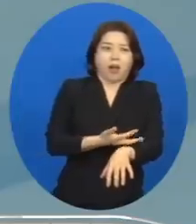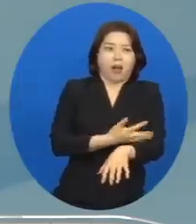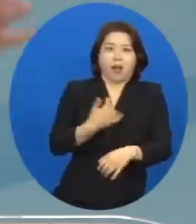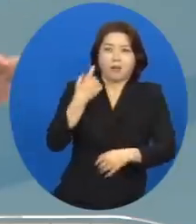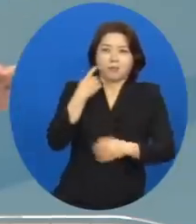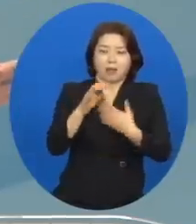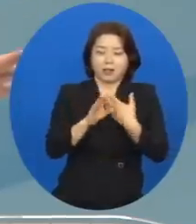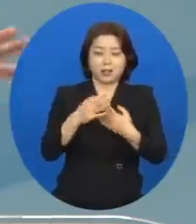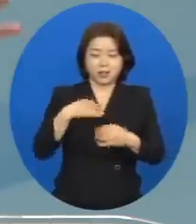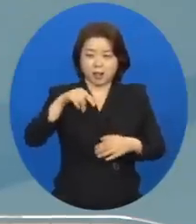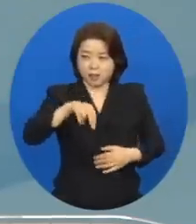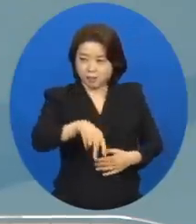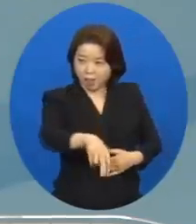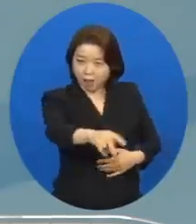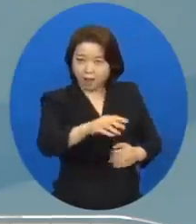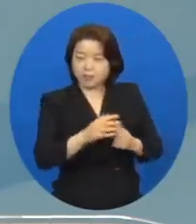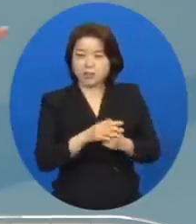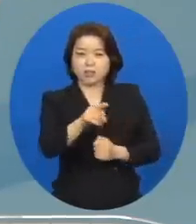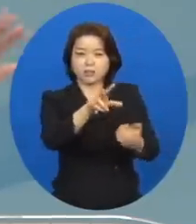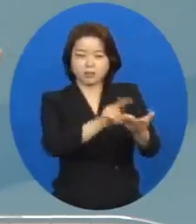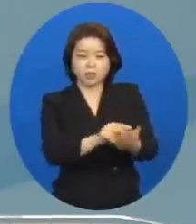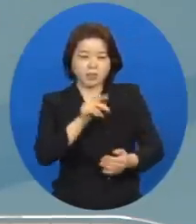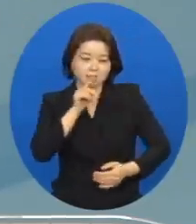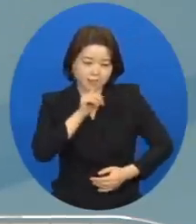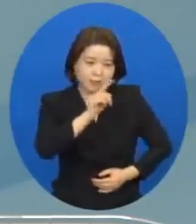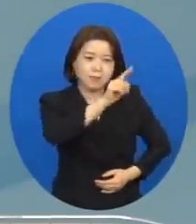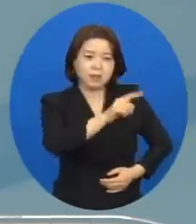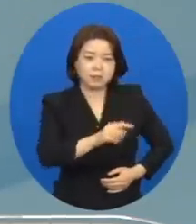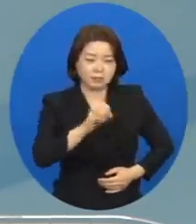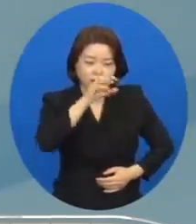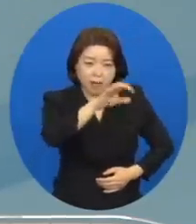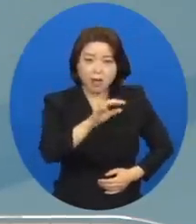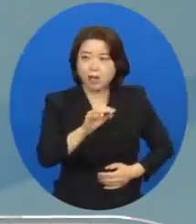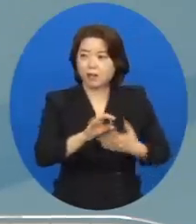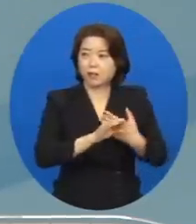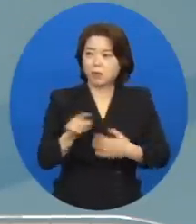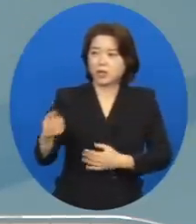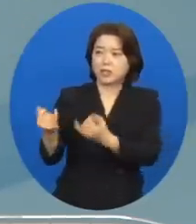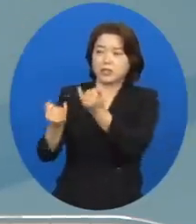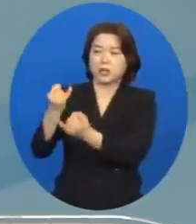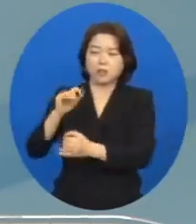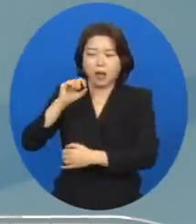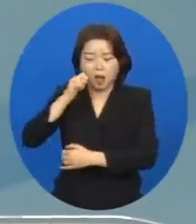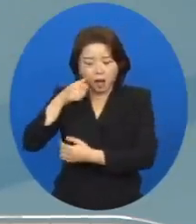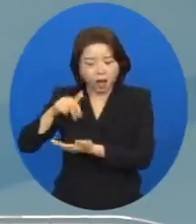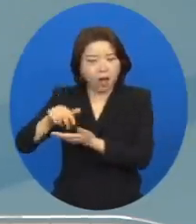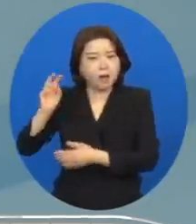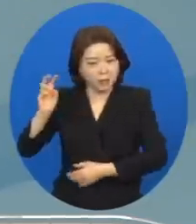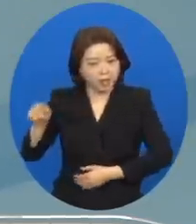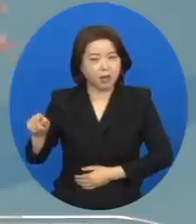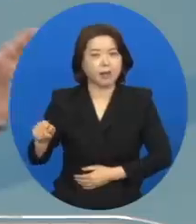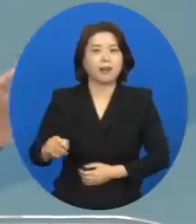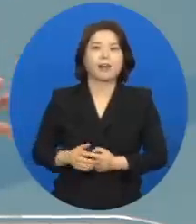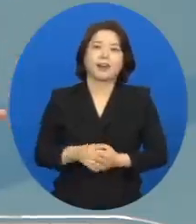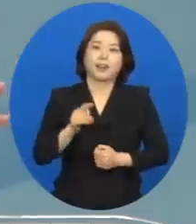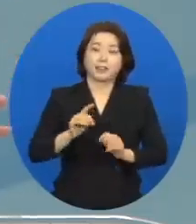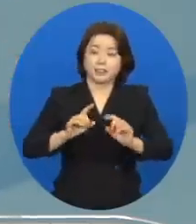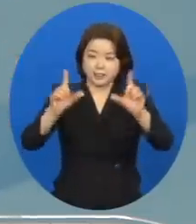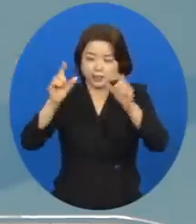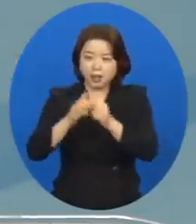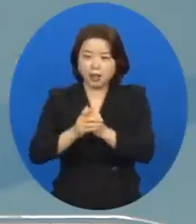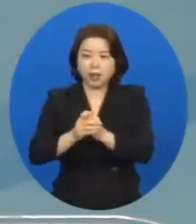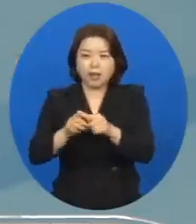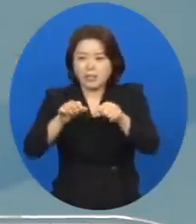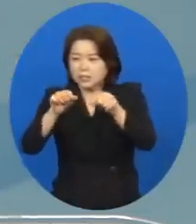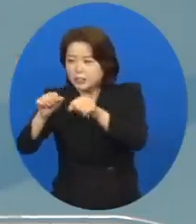제가 내려가서 그 문제를 따지고 했었으면 이 자매는 얼마나 어려웠겠나. 그날따라 치워야 될 방이